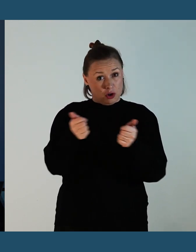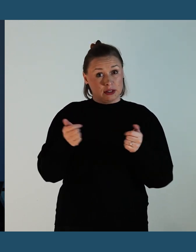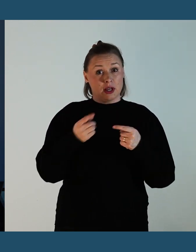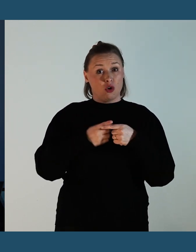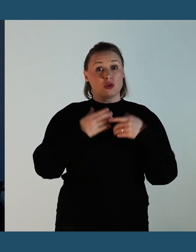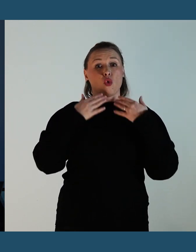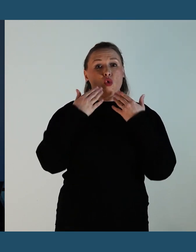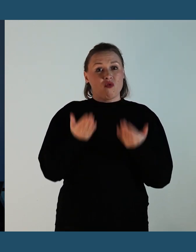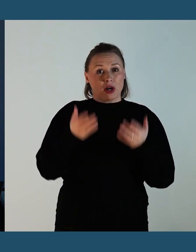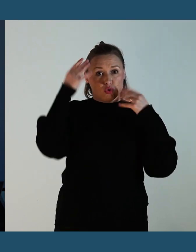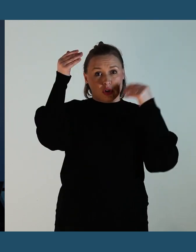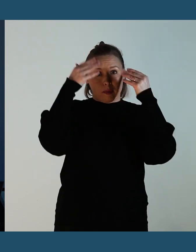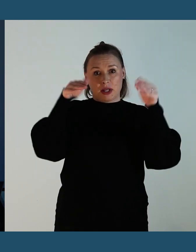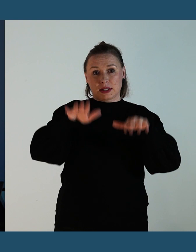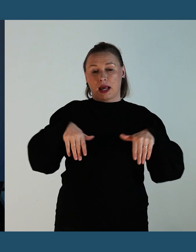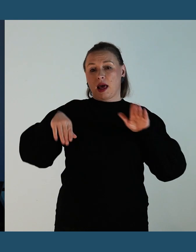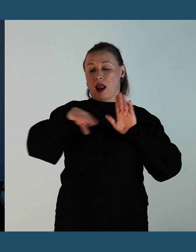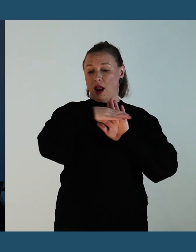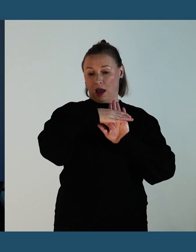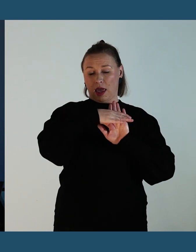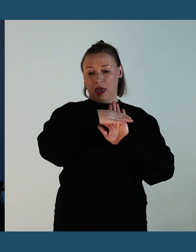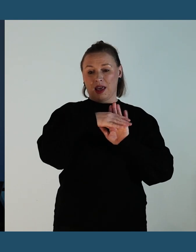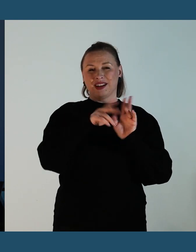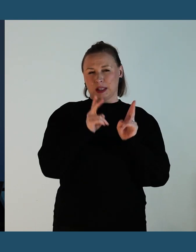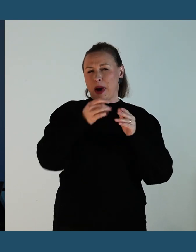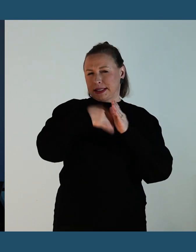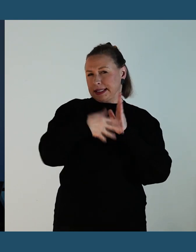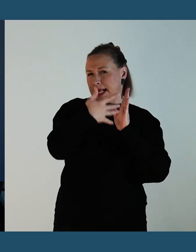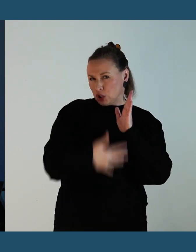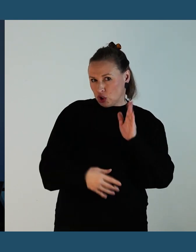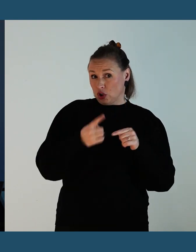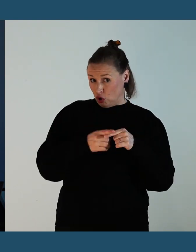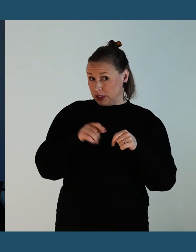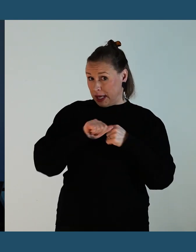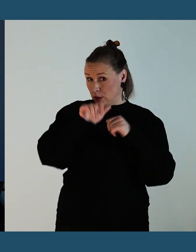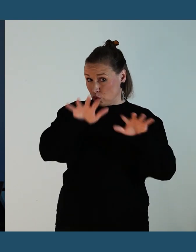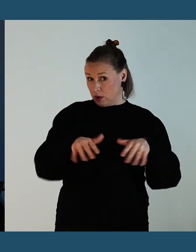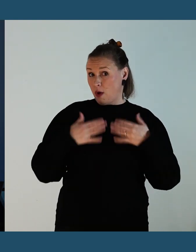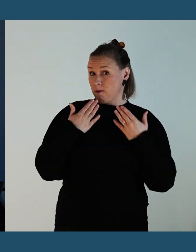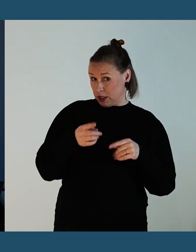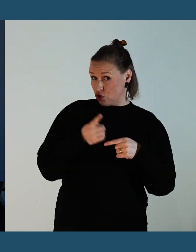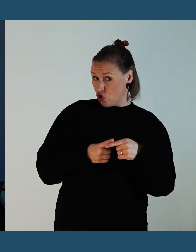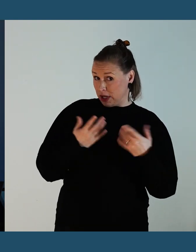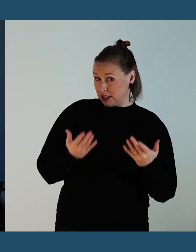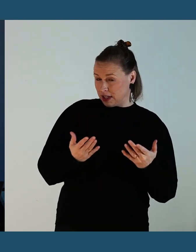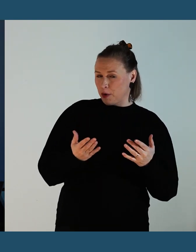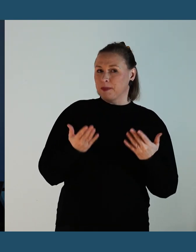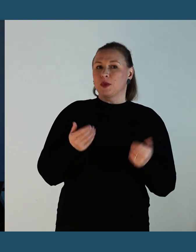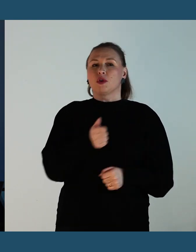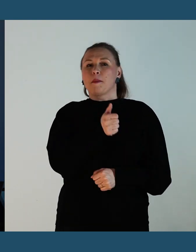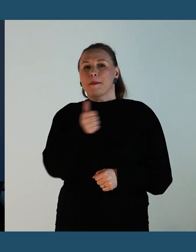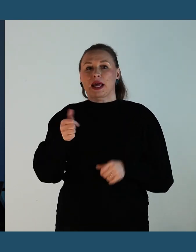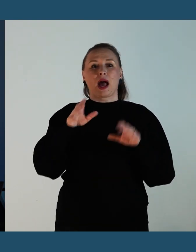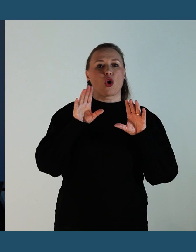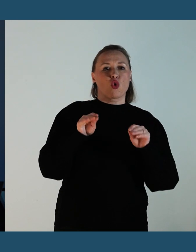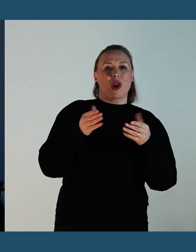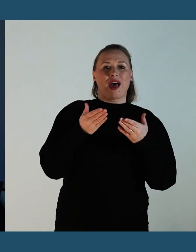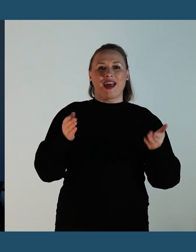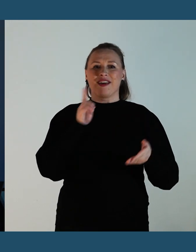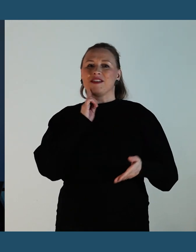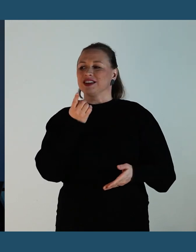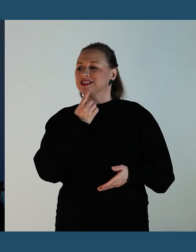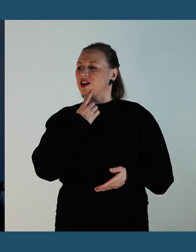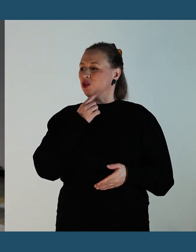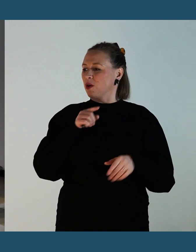saamelaiskäräjälain sisältöisen saamelaiskäräjälain eduskunnassa? Ja tähän ainoastaan kyllä tai ei vastaus. Teillä pitäisi olla